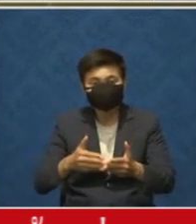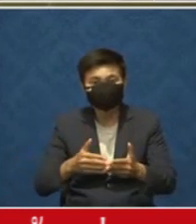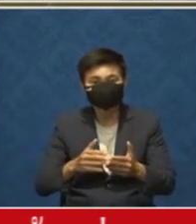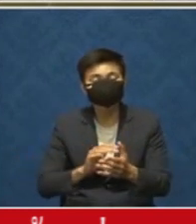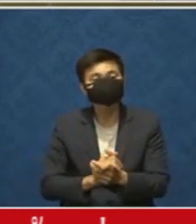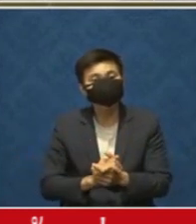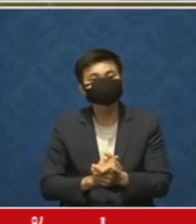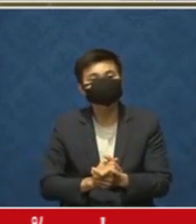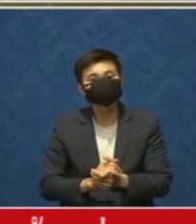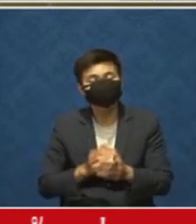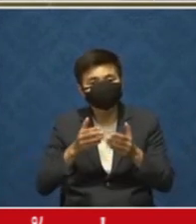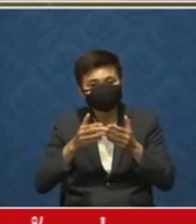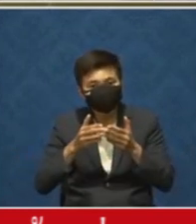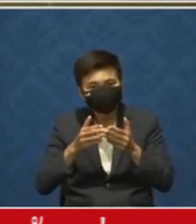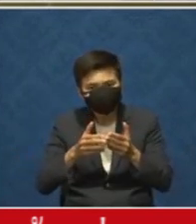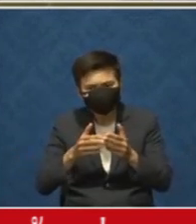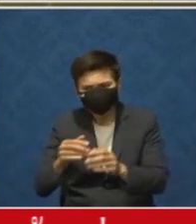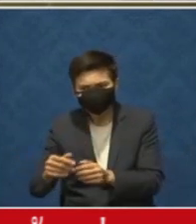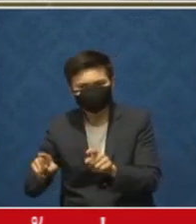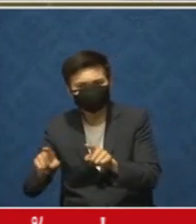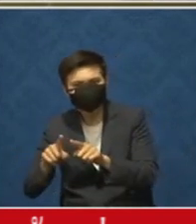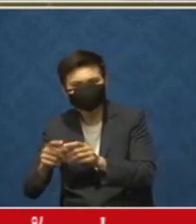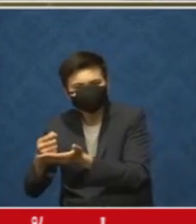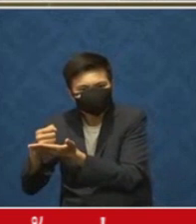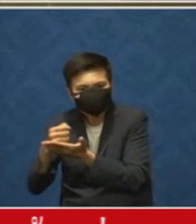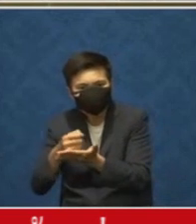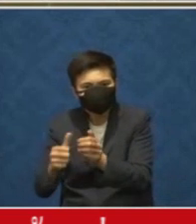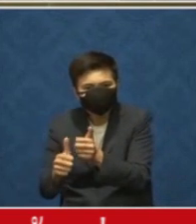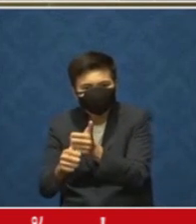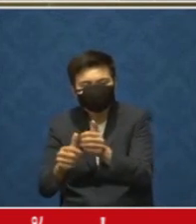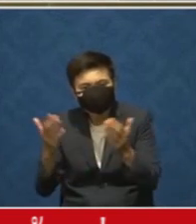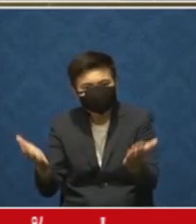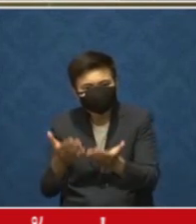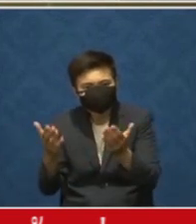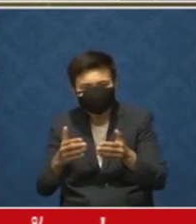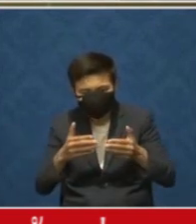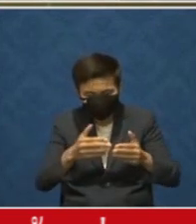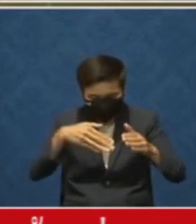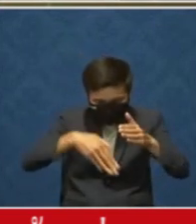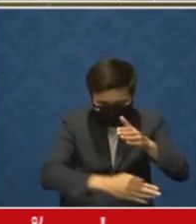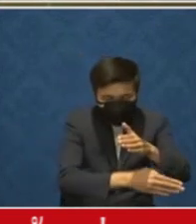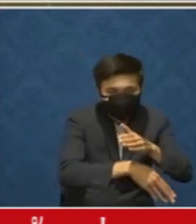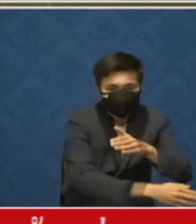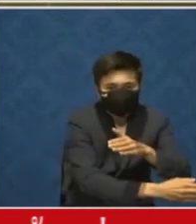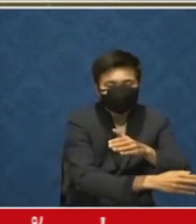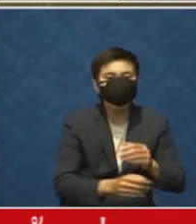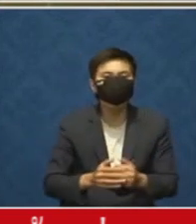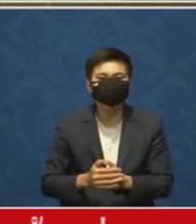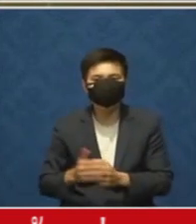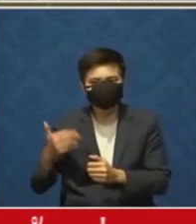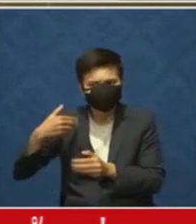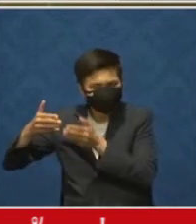จะมาเป็นเรือพี่เลี้ยงให้กับเรือดำน้ำนะครับที่จะสนับสนุนเรือดำน้ำในการปฏิบัติการทางทะเล